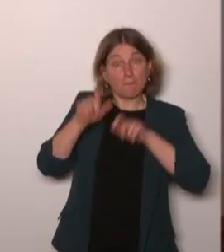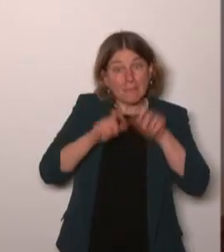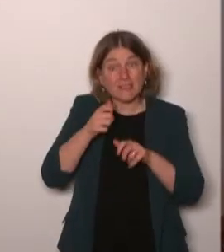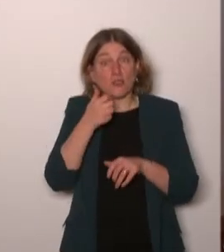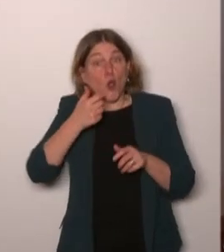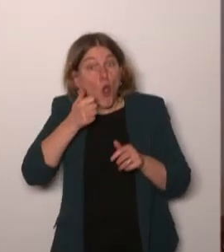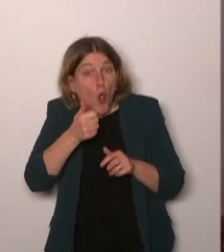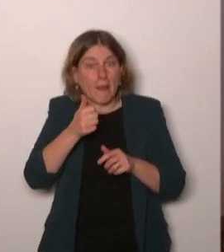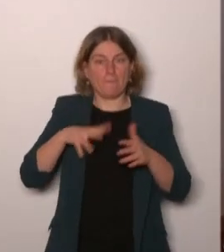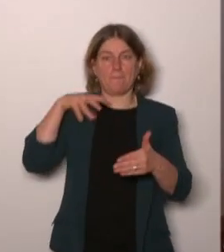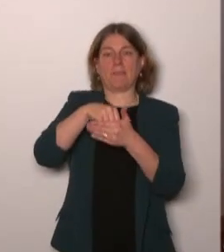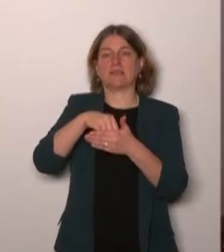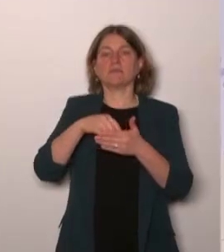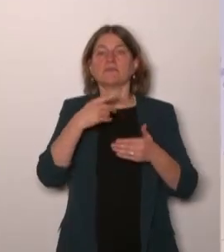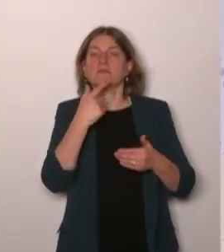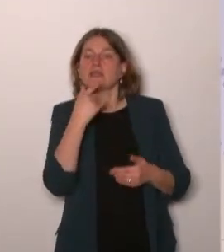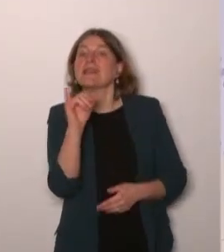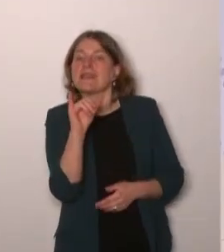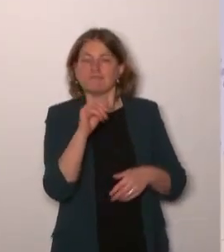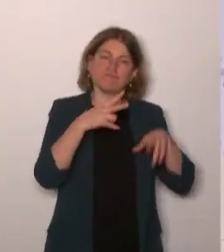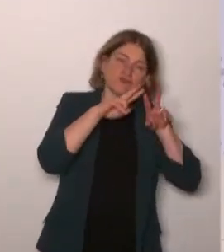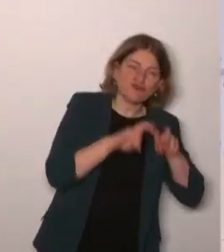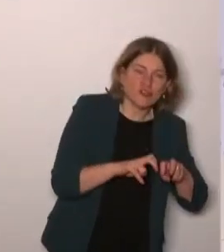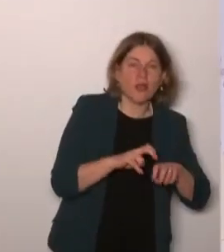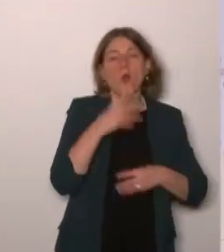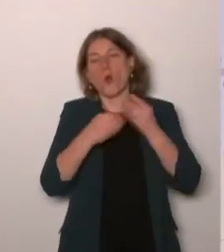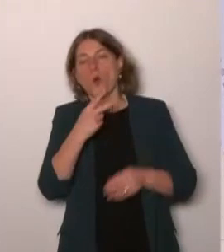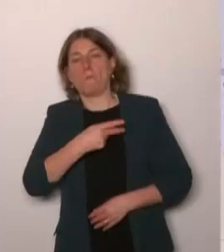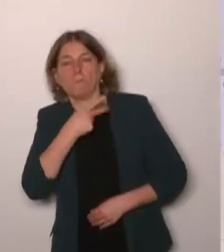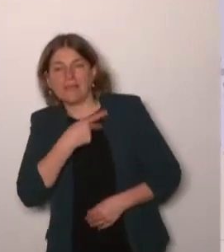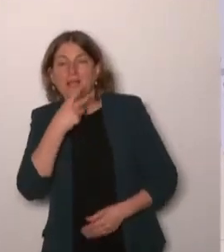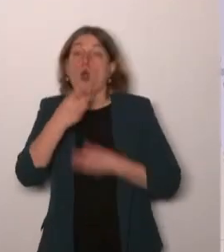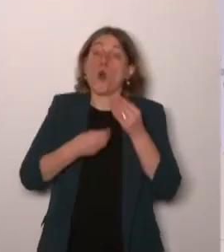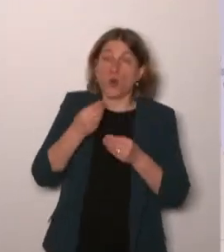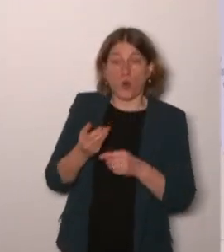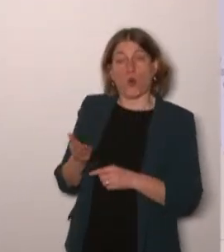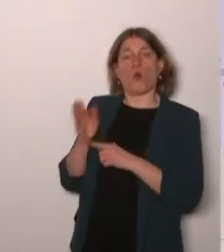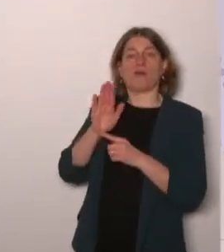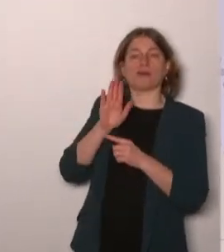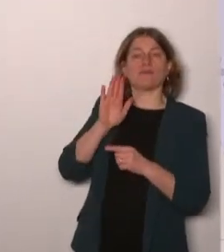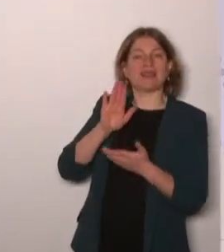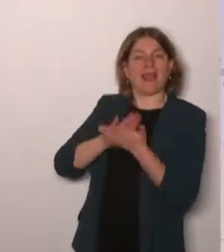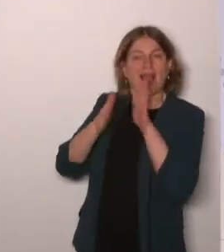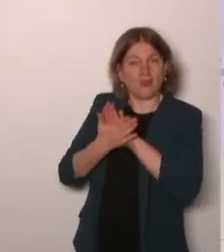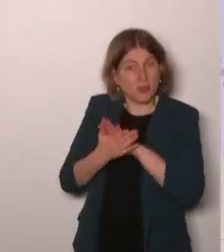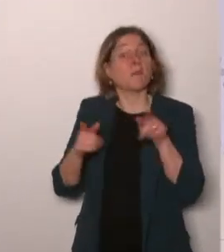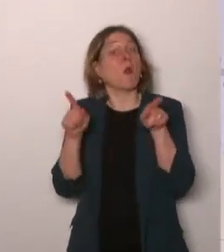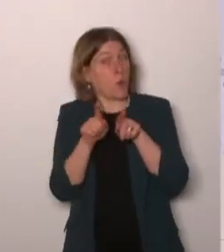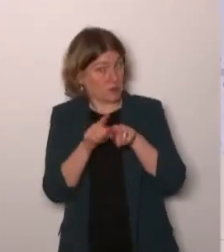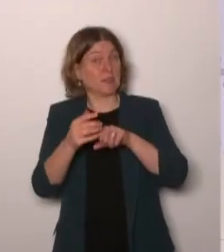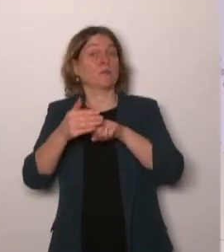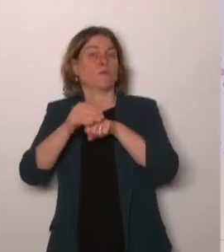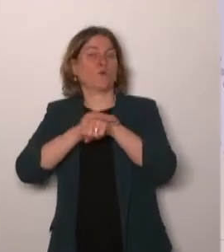sur scène des chercheurs, allez voir sur scène des médecins, vous allez voir sur scène des représentants de'association, vous allez voir sur scène des politiques également